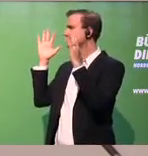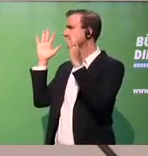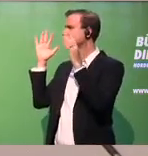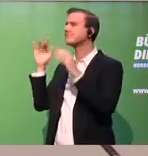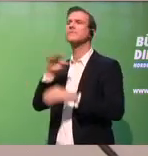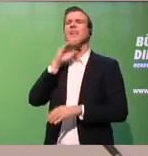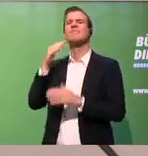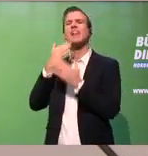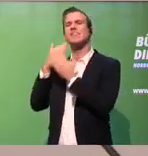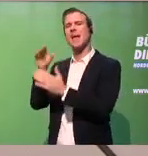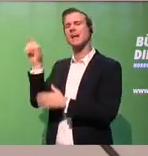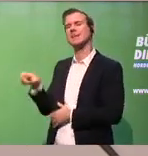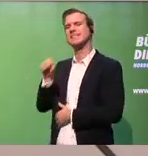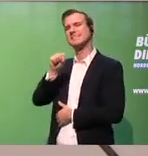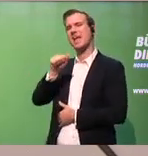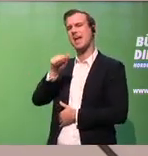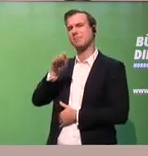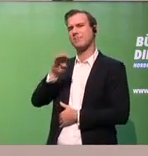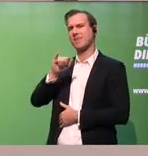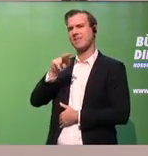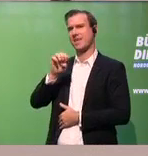Dankeschön, Sabine.